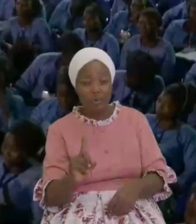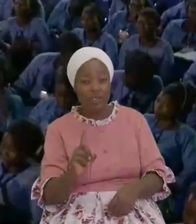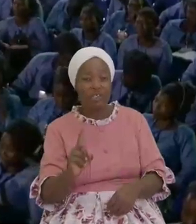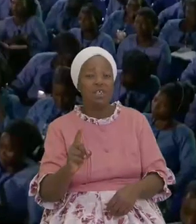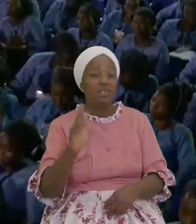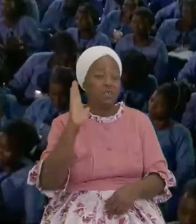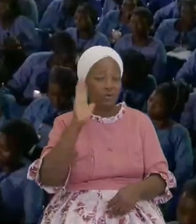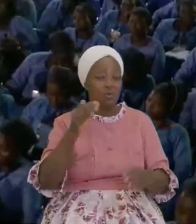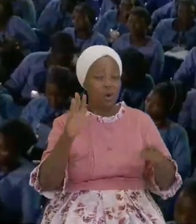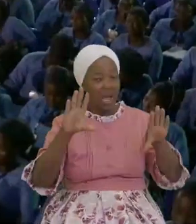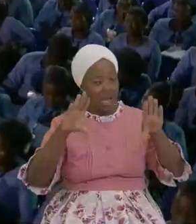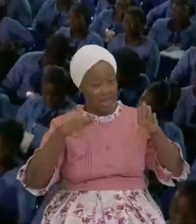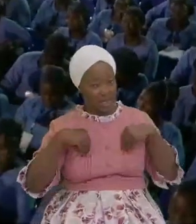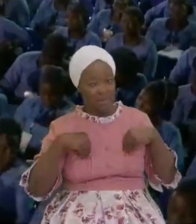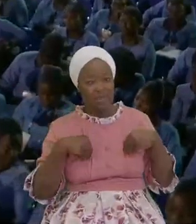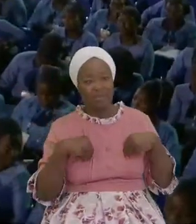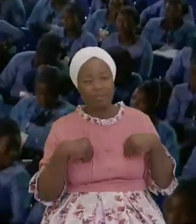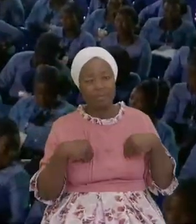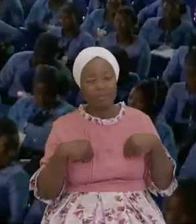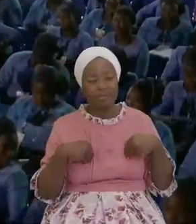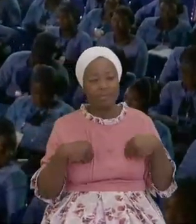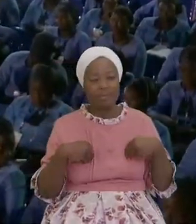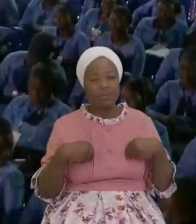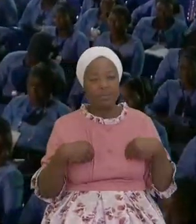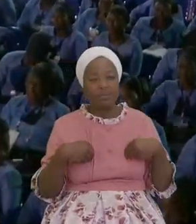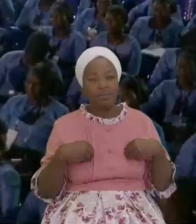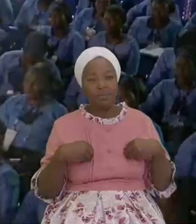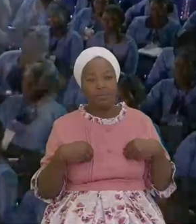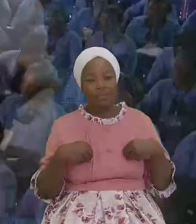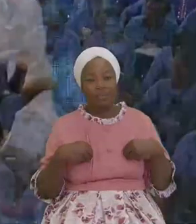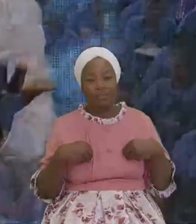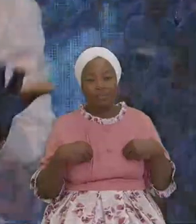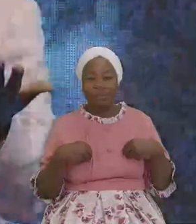est la déclaration que tout le monde doit accepter.